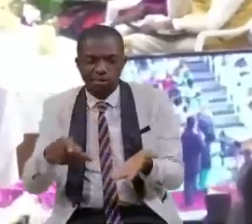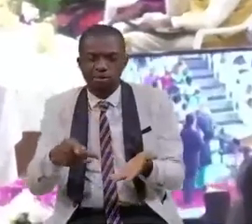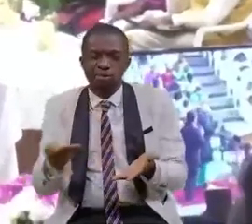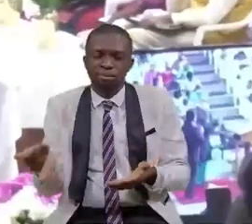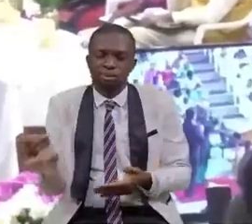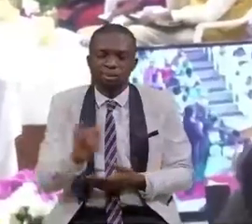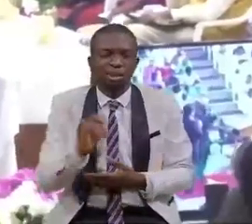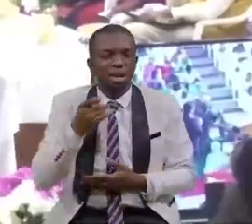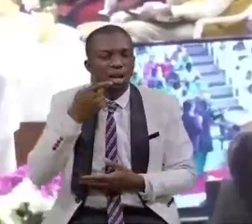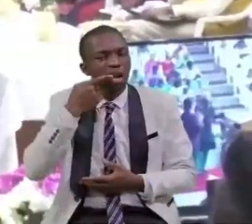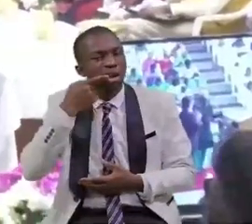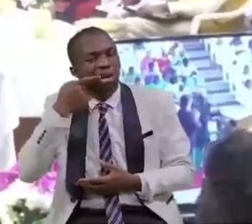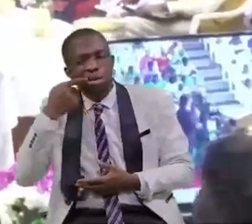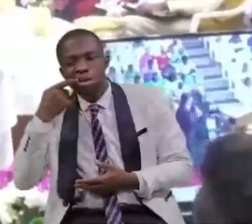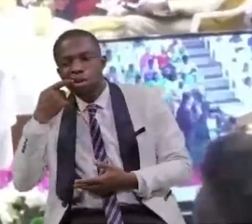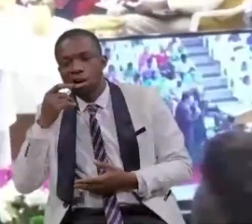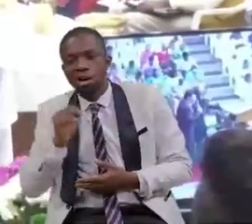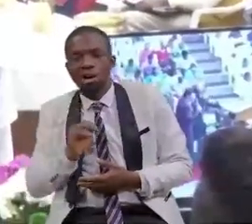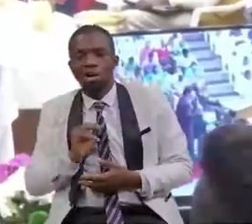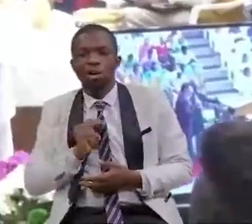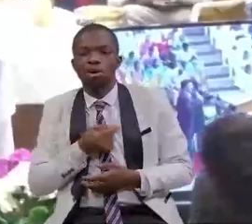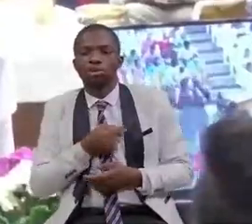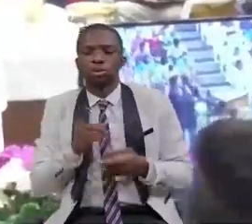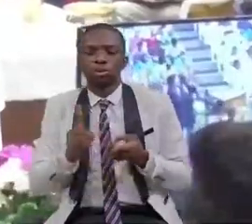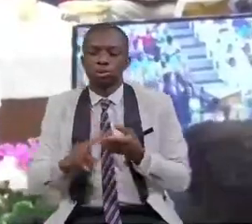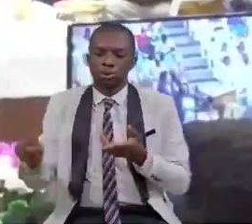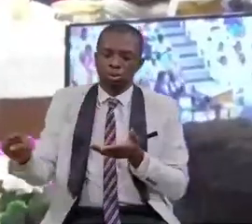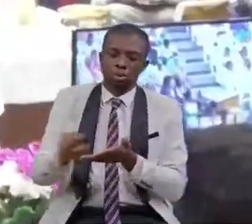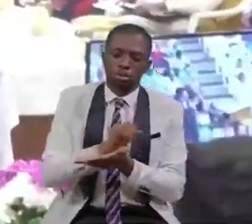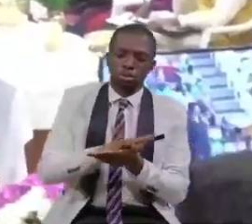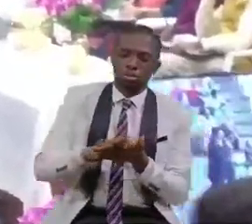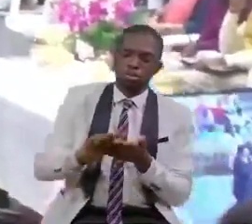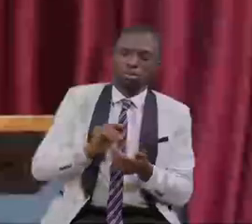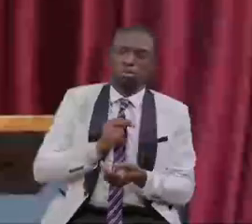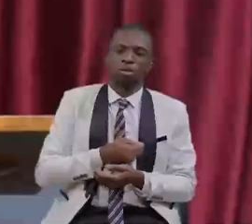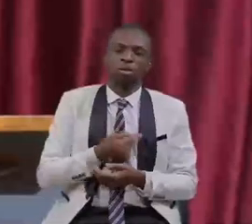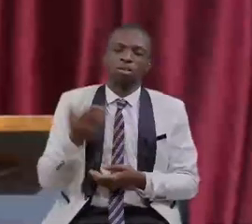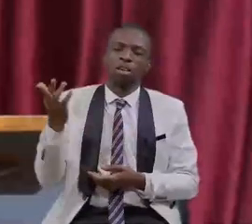Alors, ils nous attirent pour nous attaquer. Il y a des choses dans le monde.